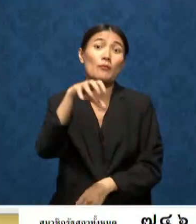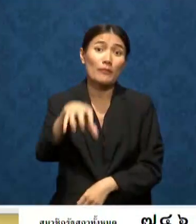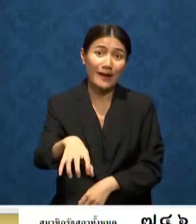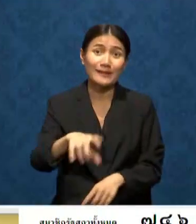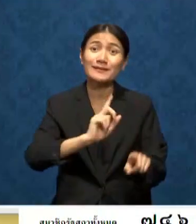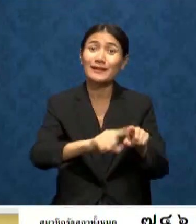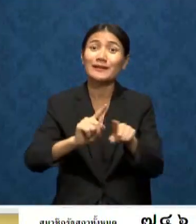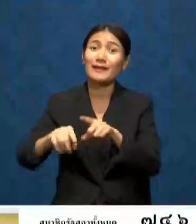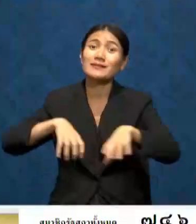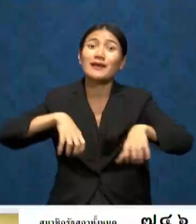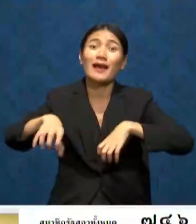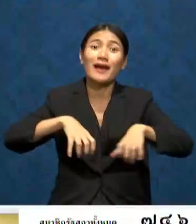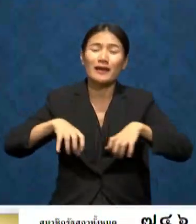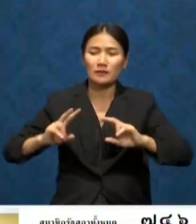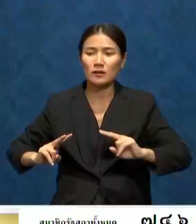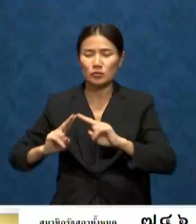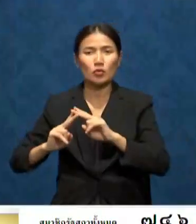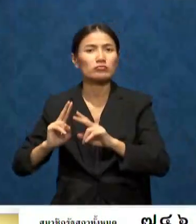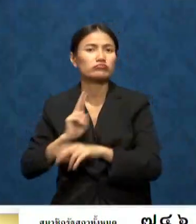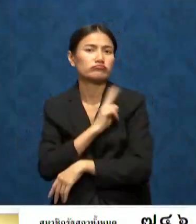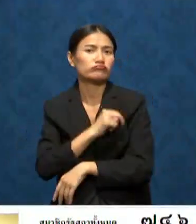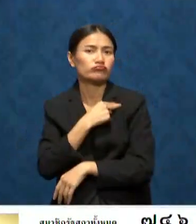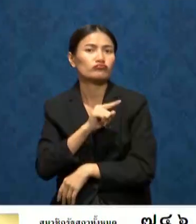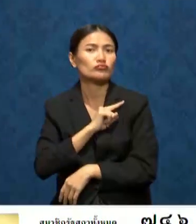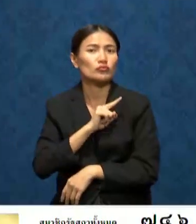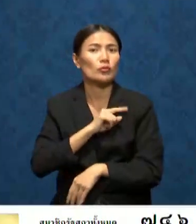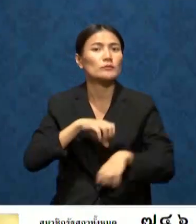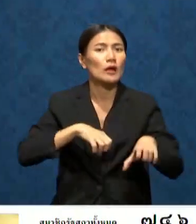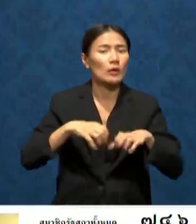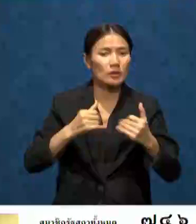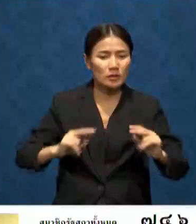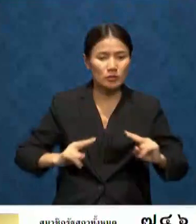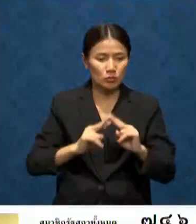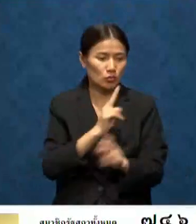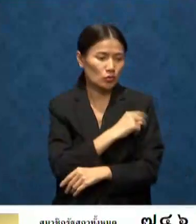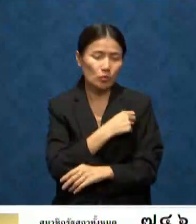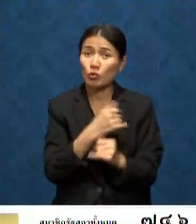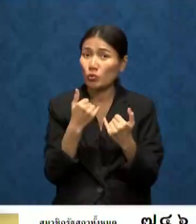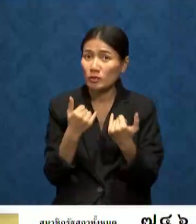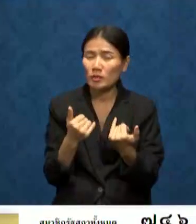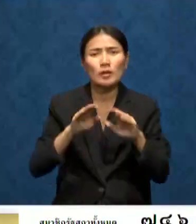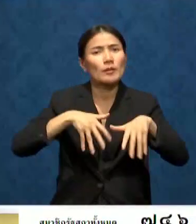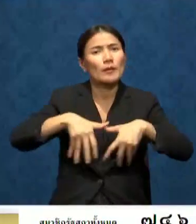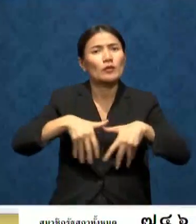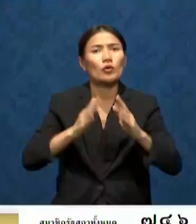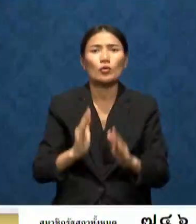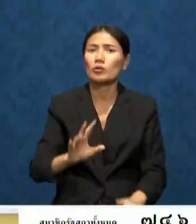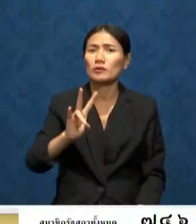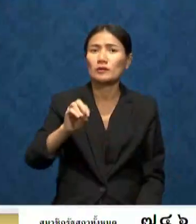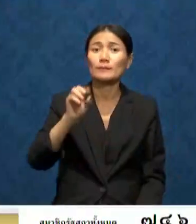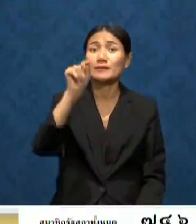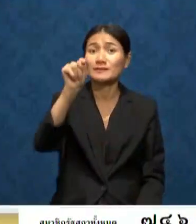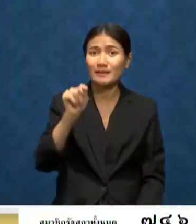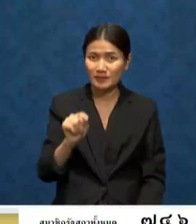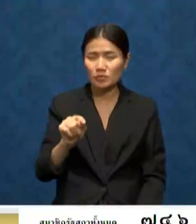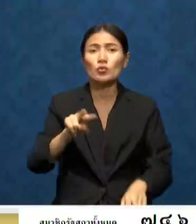ต้องเรีนดนี้เพระว่าโรงพยาบาลของกระสุขภพสุขอบคุมประชากรประมาณ 70%ดังนั้นถ้าสา